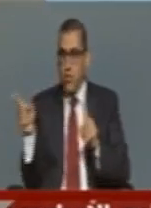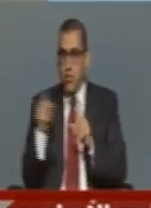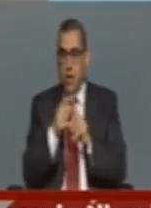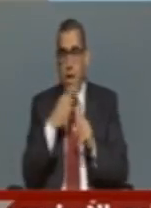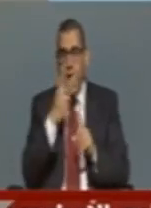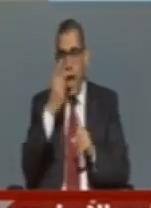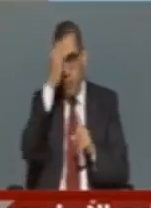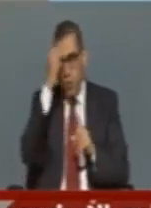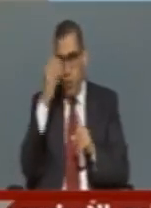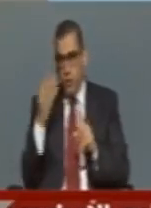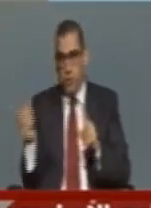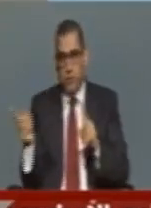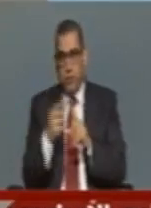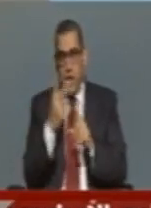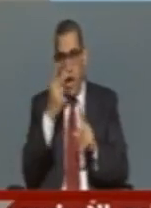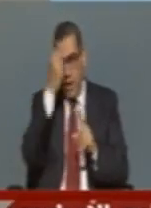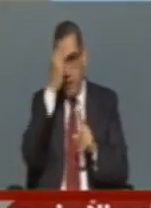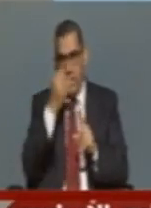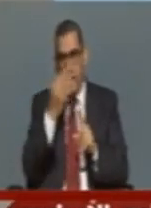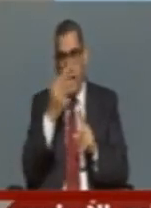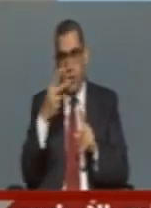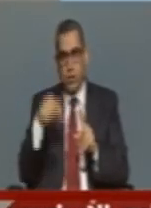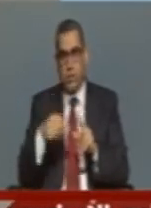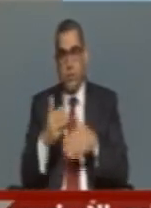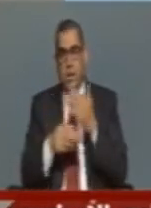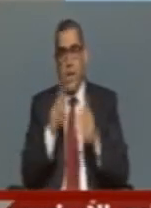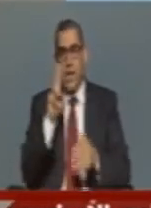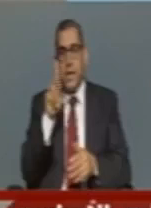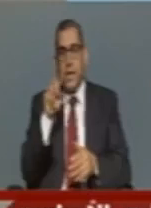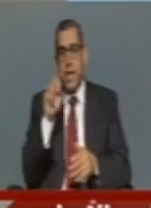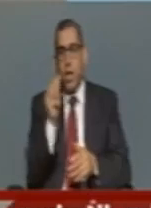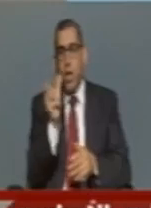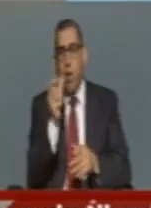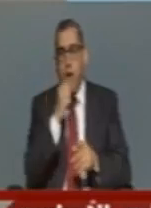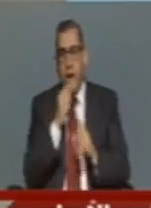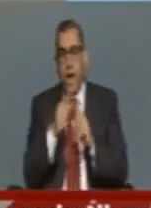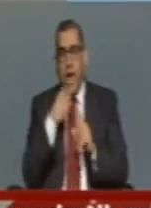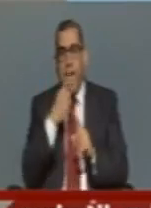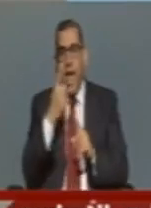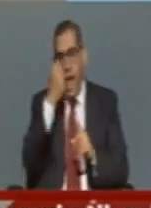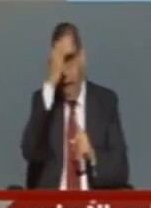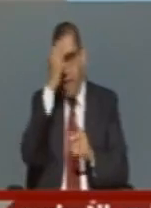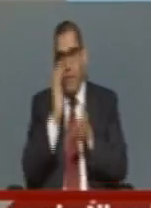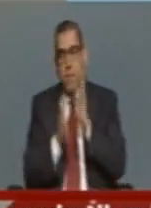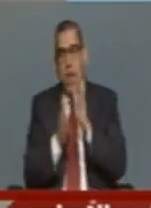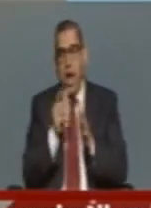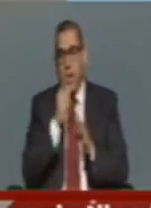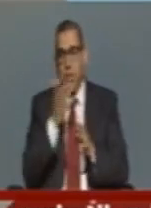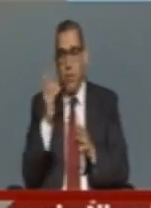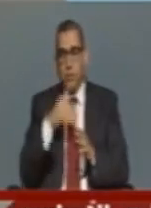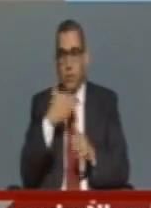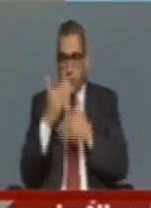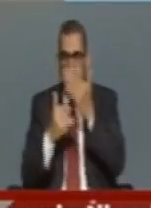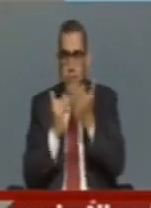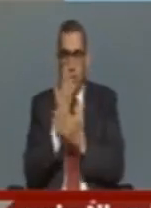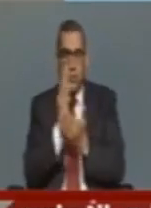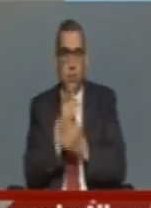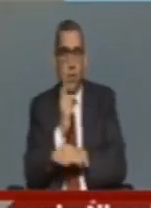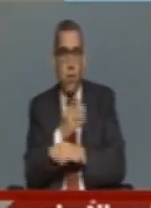ل 223 تريليون جنيه ما يزيد عليهم تم صرفه على التعليم. ارتفع